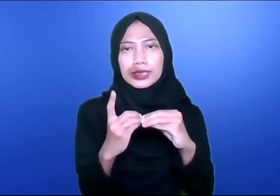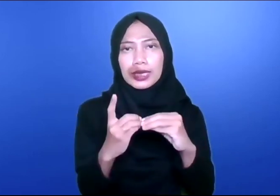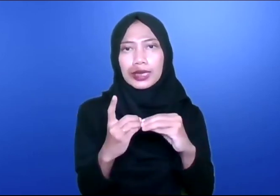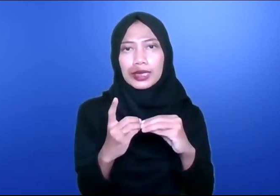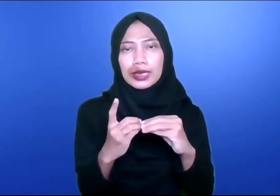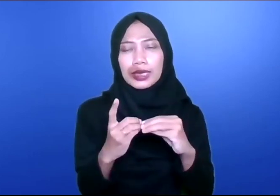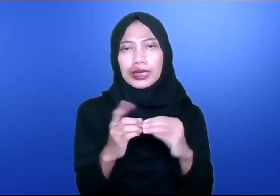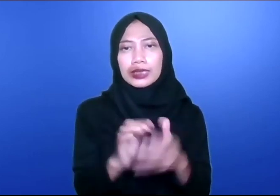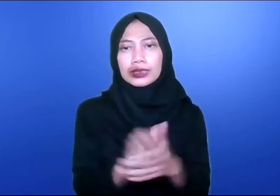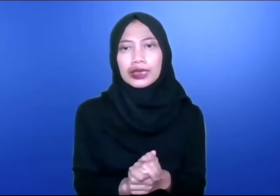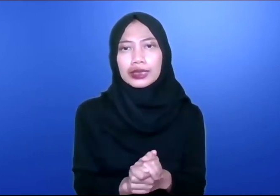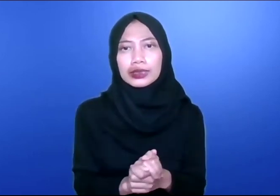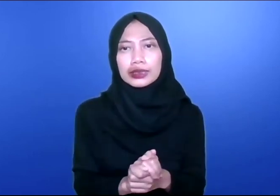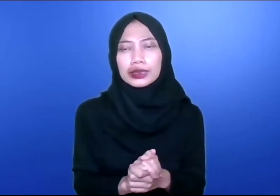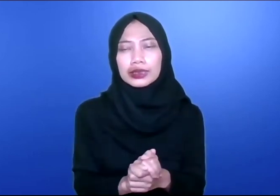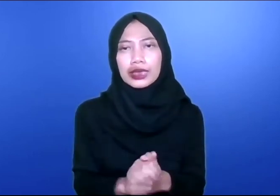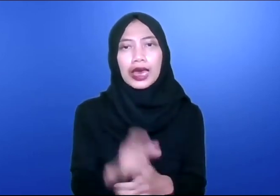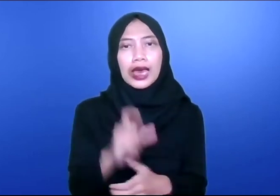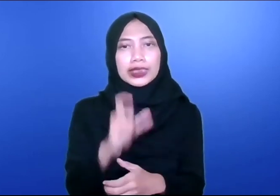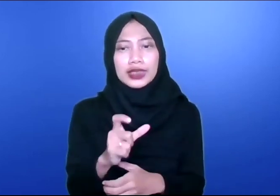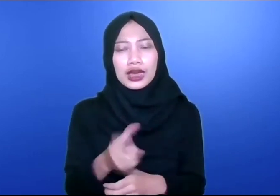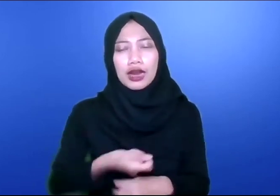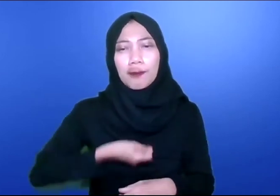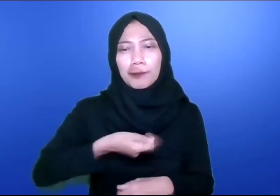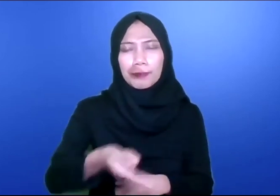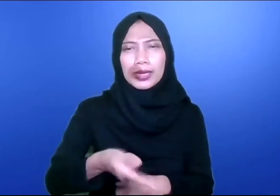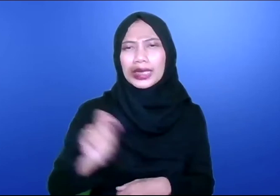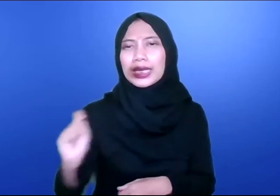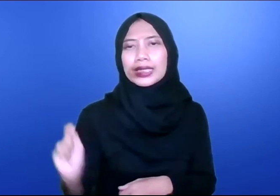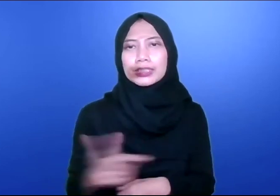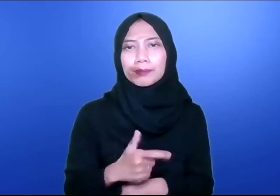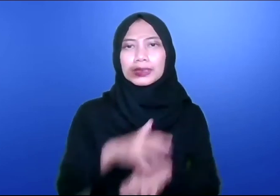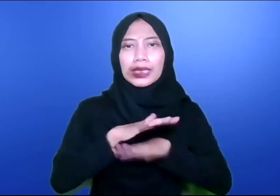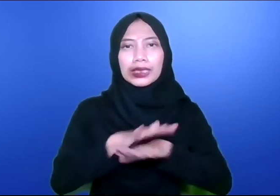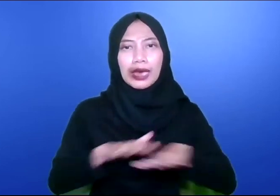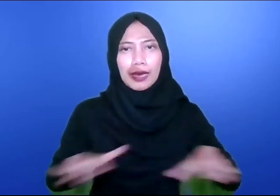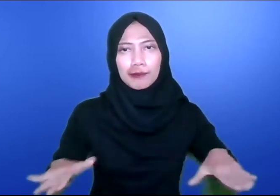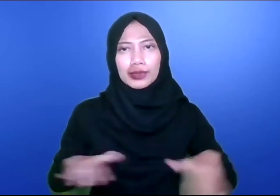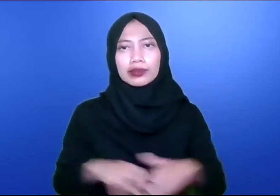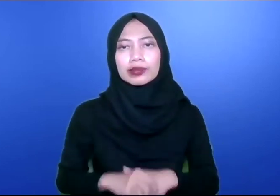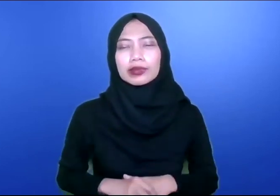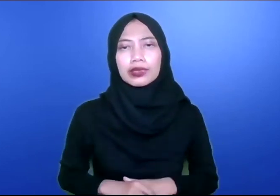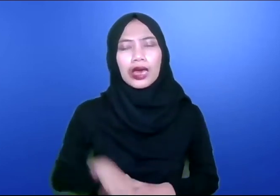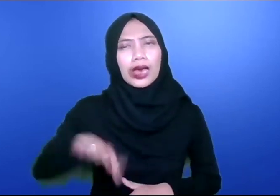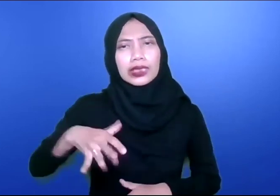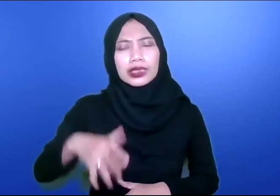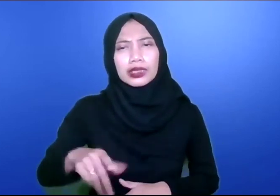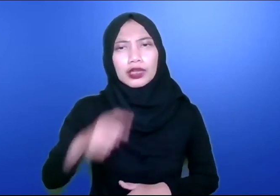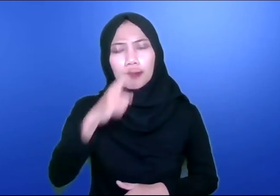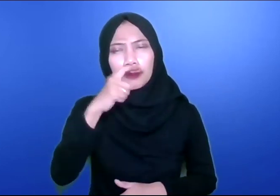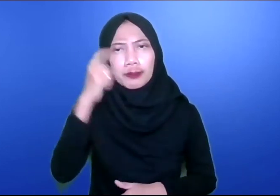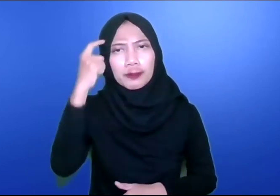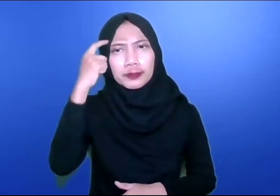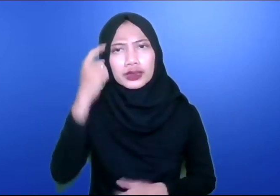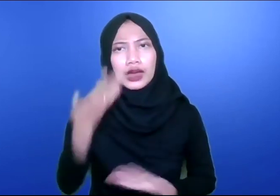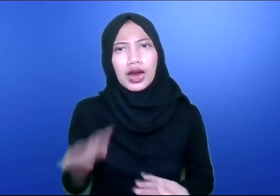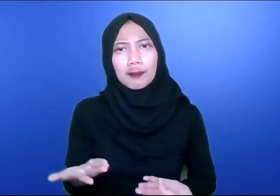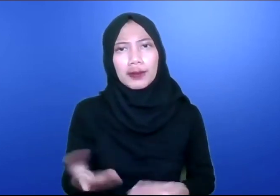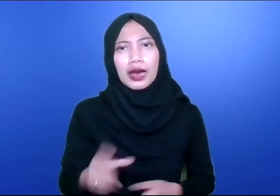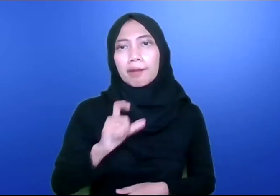yang reliable, andal, mudah, nyaman, dan cepat. Kalau dari segi BI, menurut Bapak, apa sebenarnya kunci supaya kita